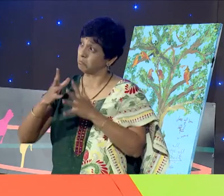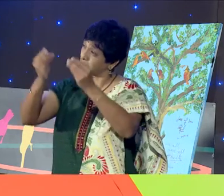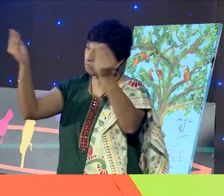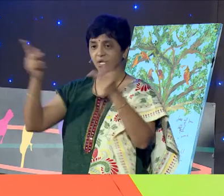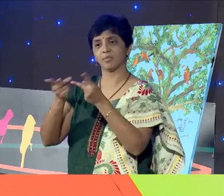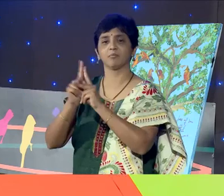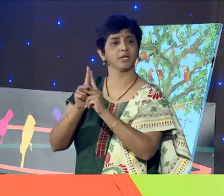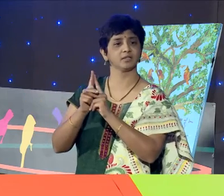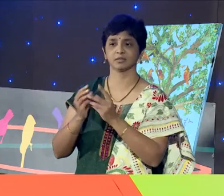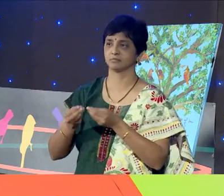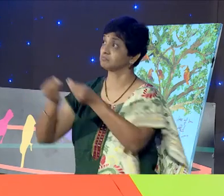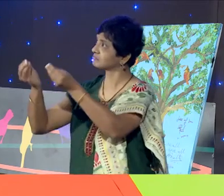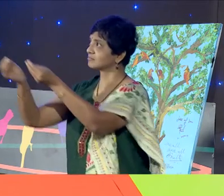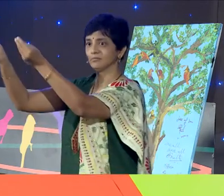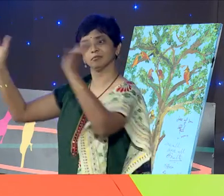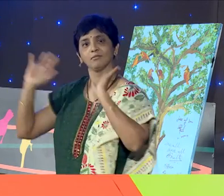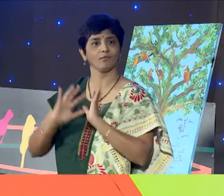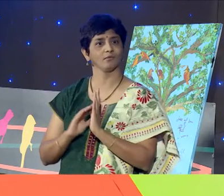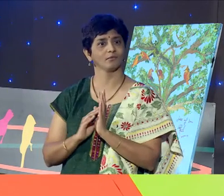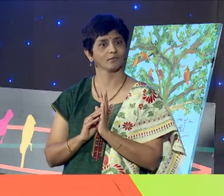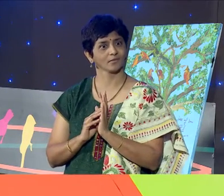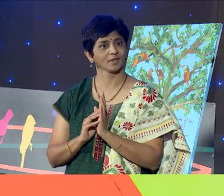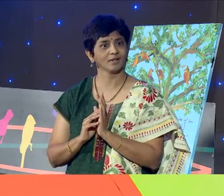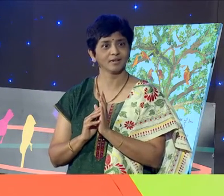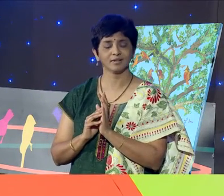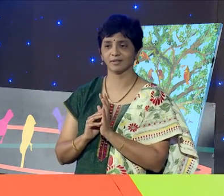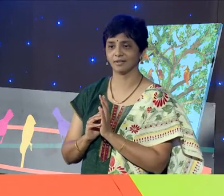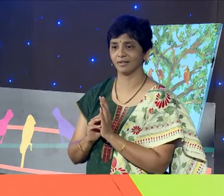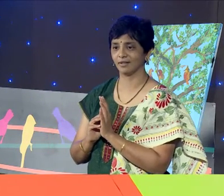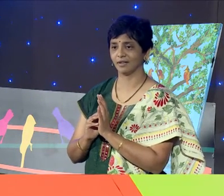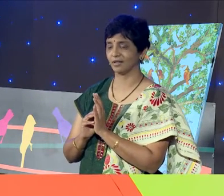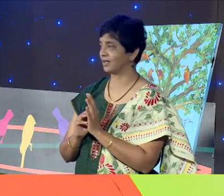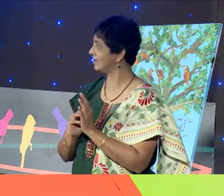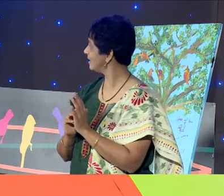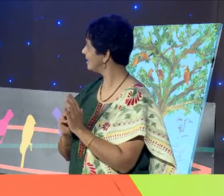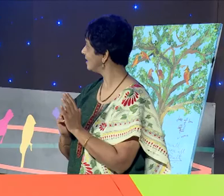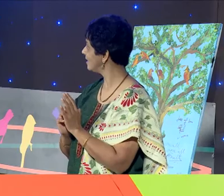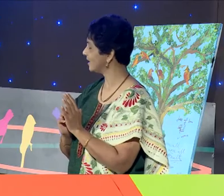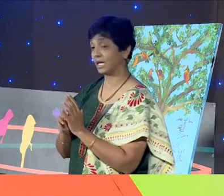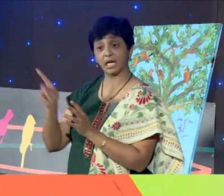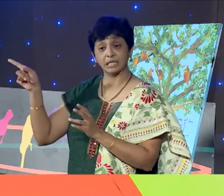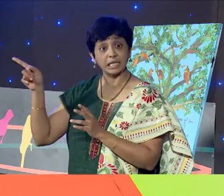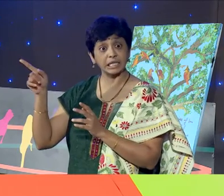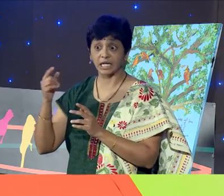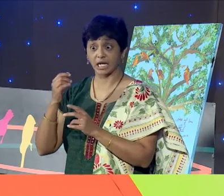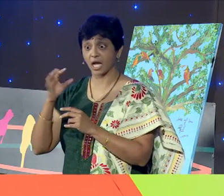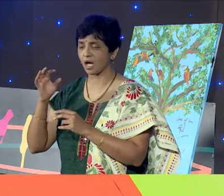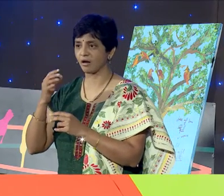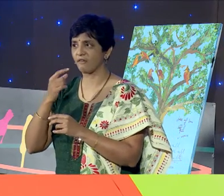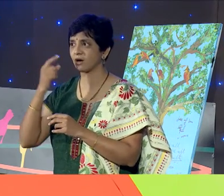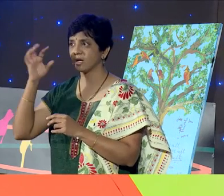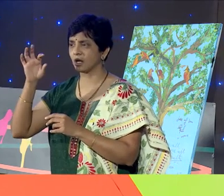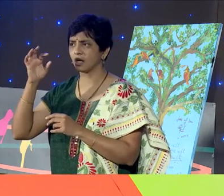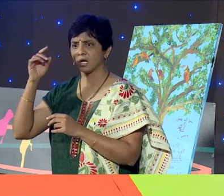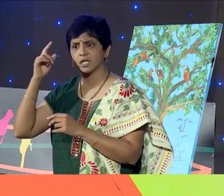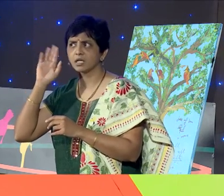सिम्बोसिस पुणे ने हमारे लिए एक रिसर्च की, उसमें समझ में आया कि 10,000 करोड़ की कैंडल चाइना से इंपोर्ट होती है। कुछ भी कैंडल